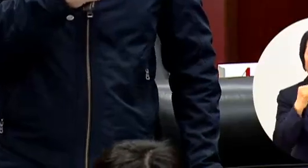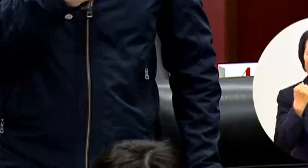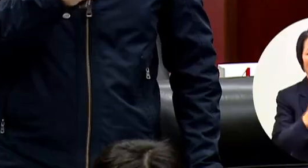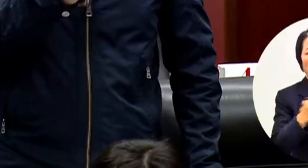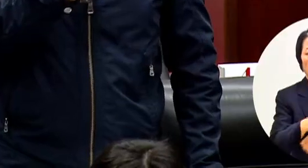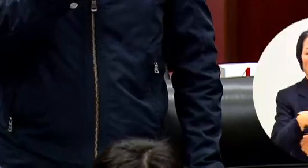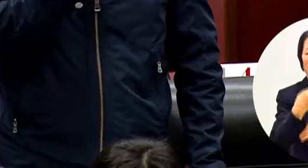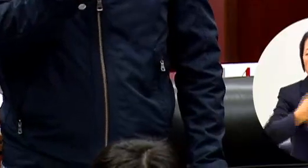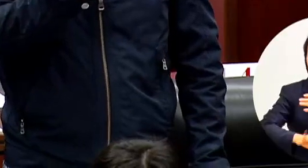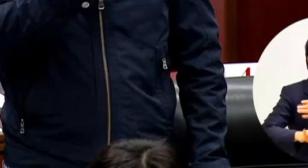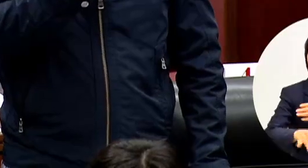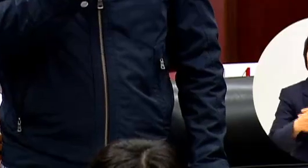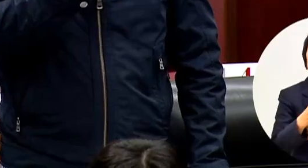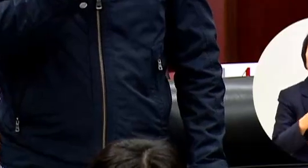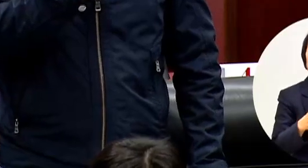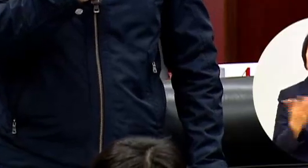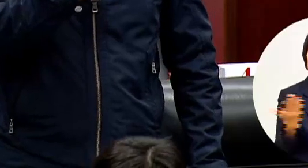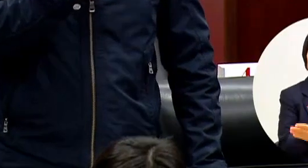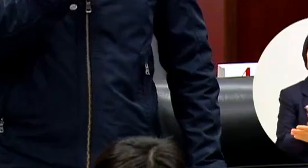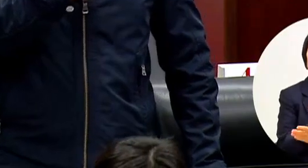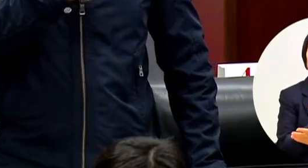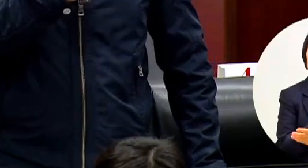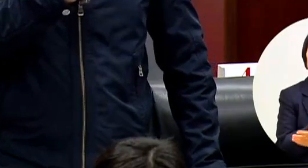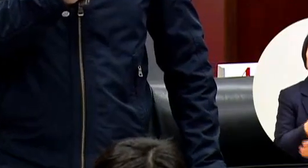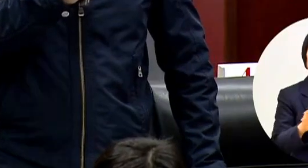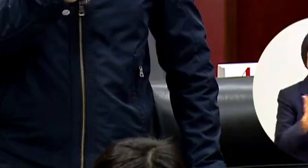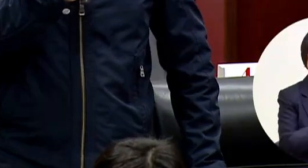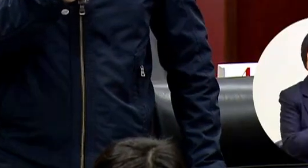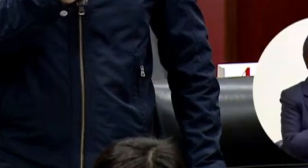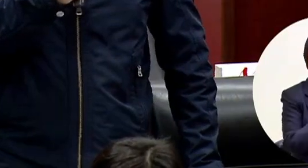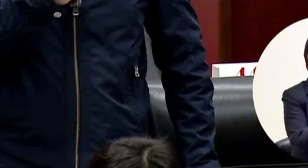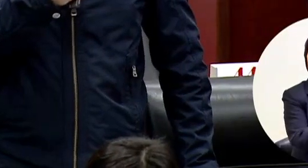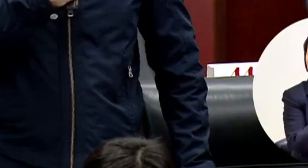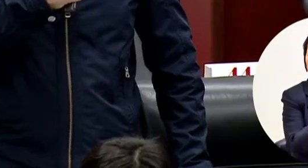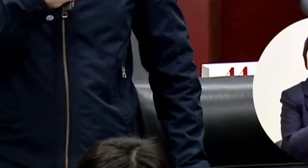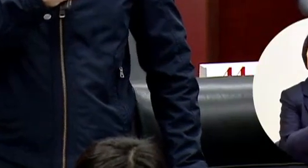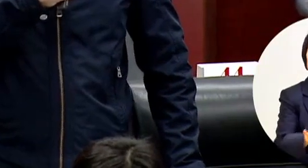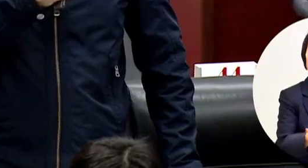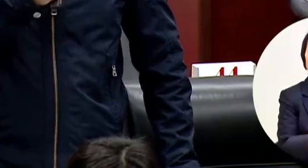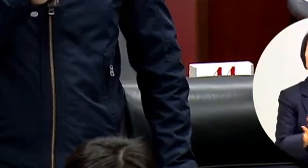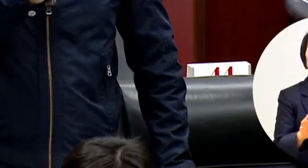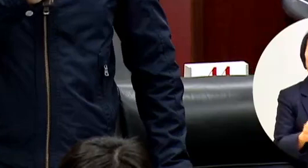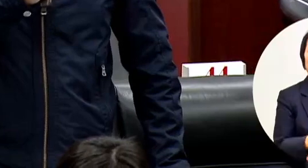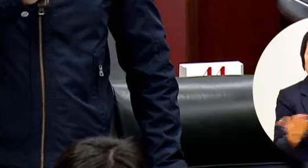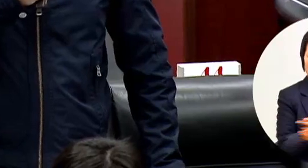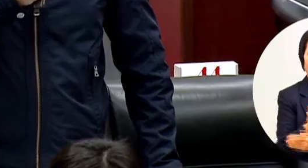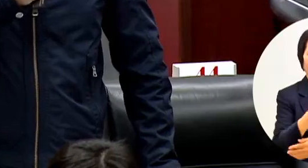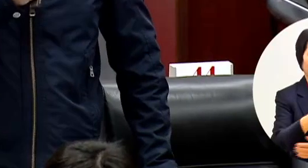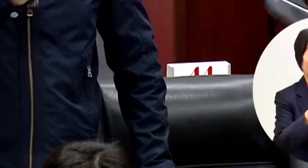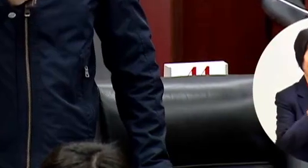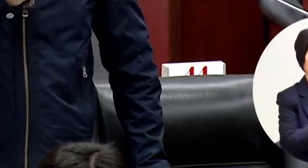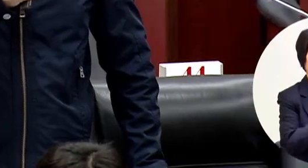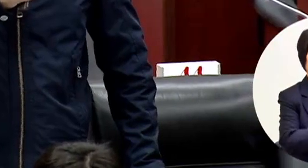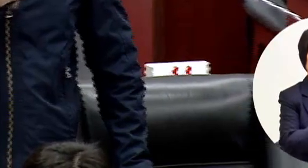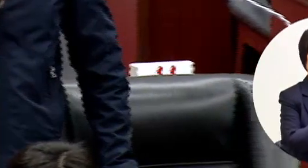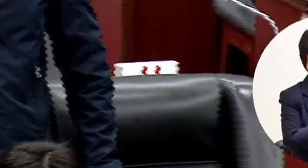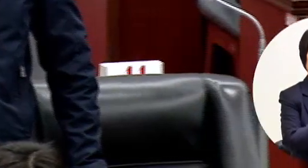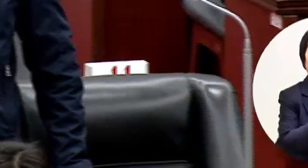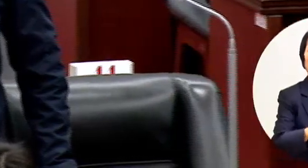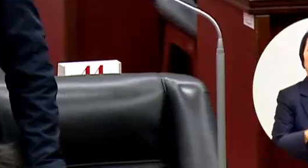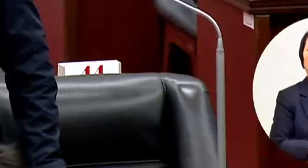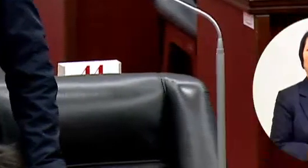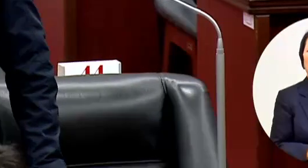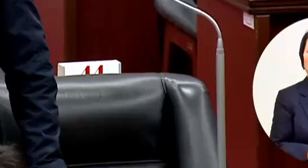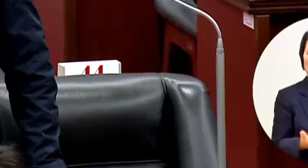外一个没准备好的来做。那但是至少让高雄有一个新的机会。我想这是一个市民，这是很多